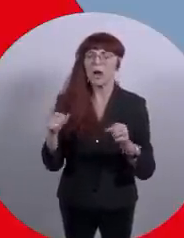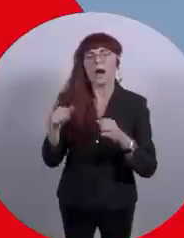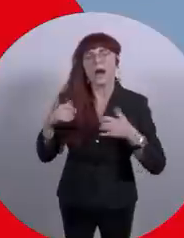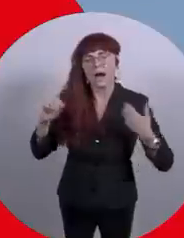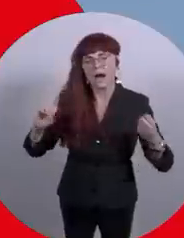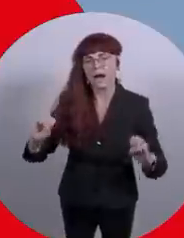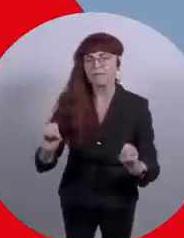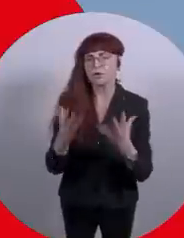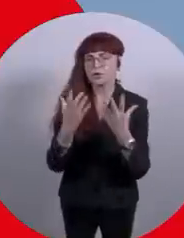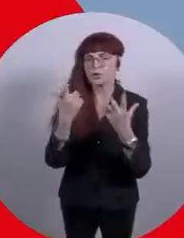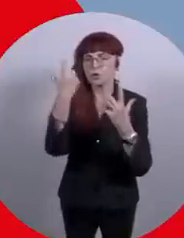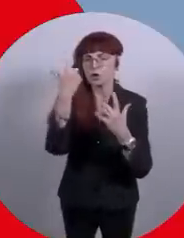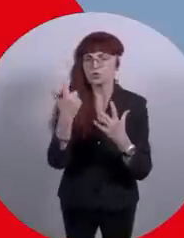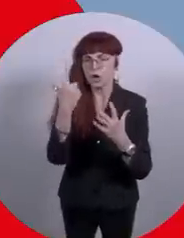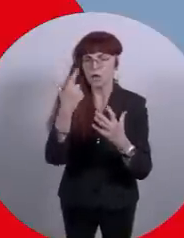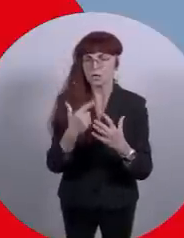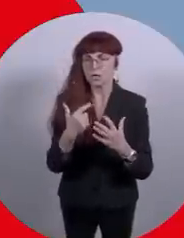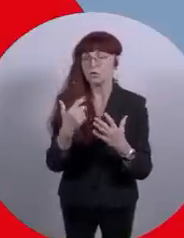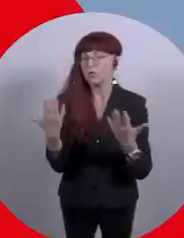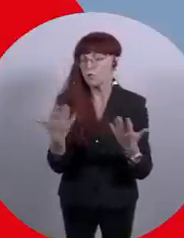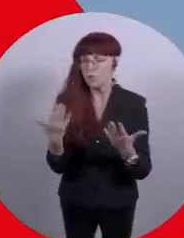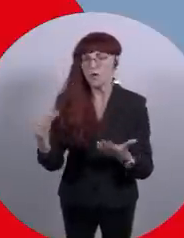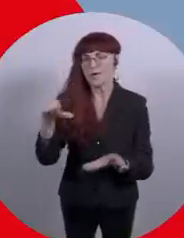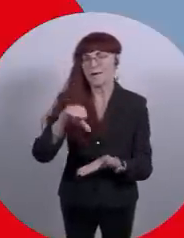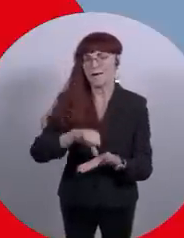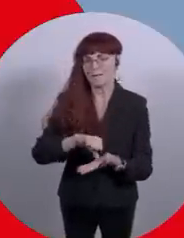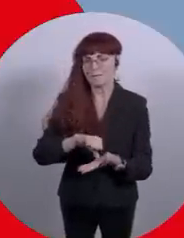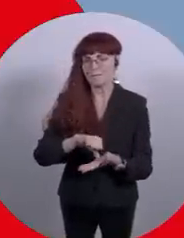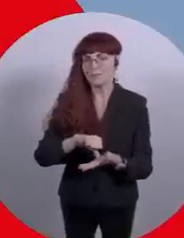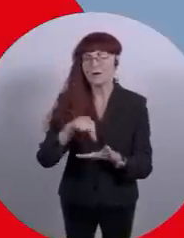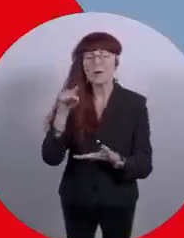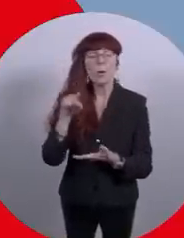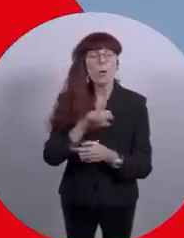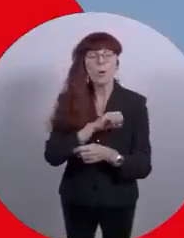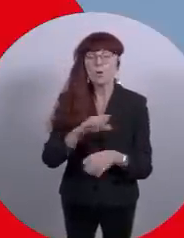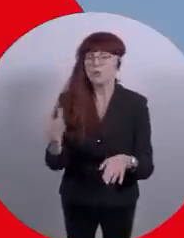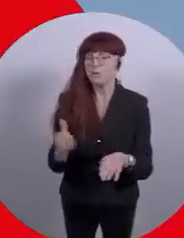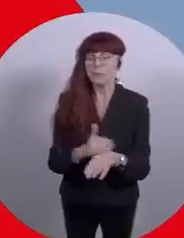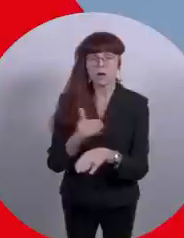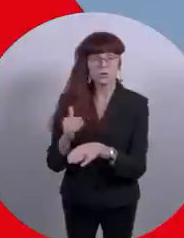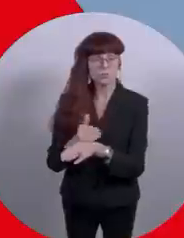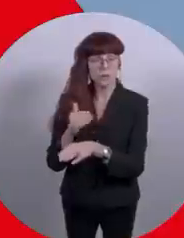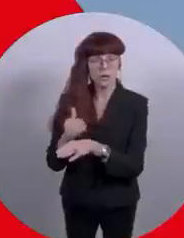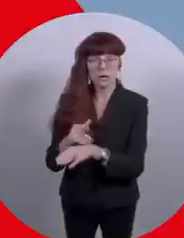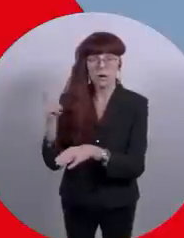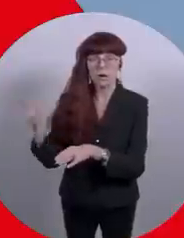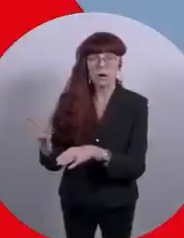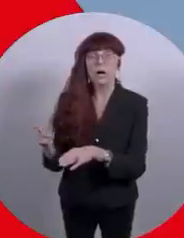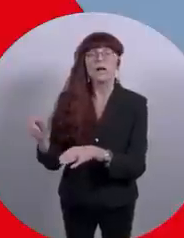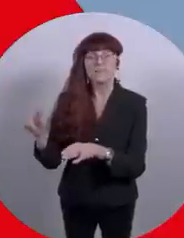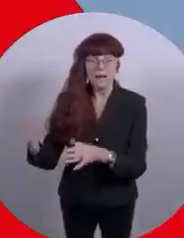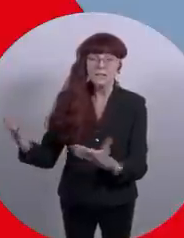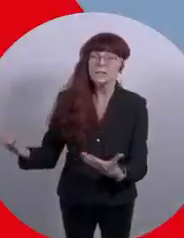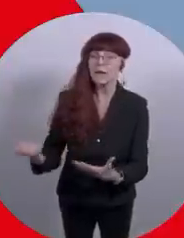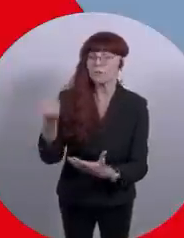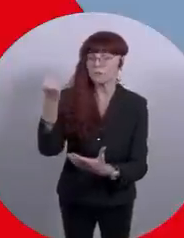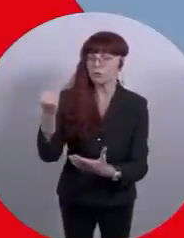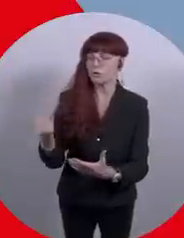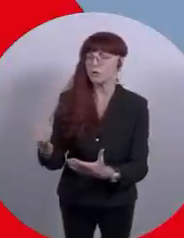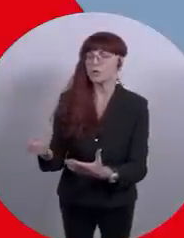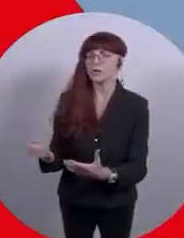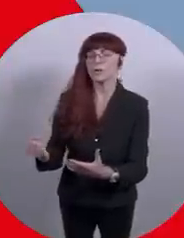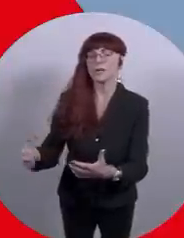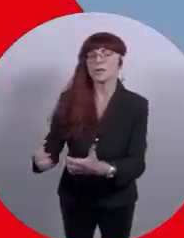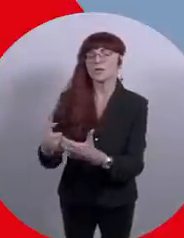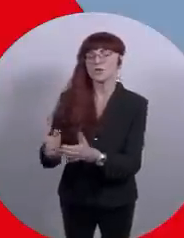ist beispiellos wie zur Erfolg geführt und wird in die Geschichtsbüchern eingehen ich